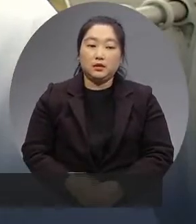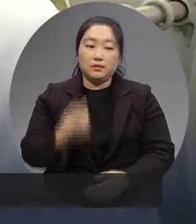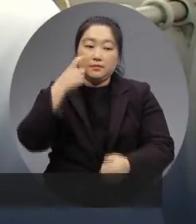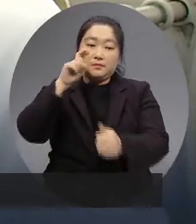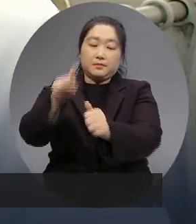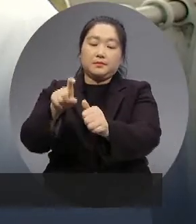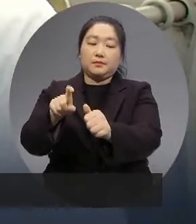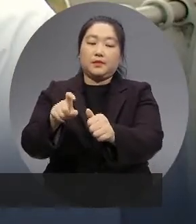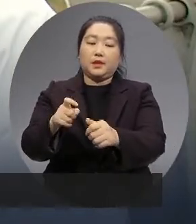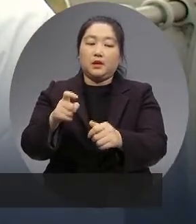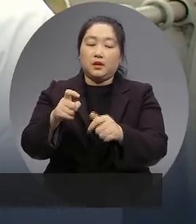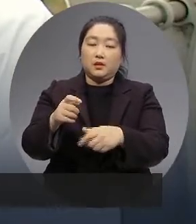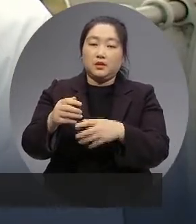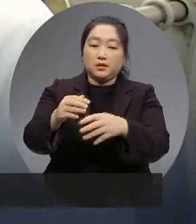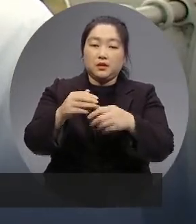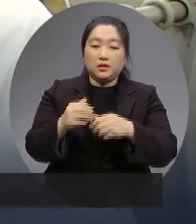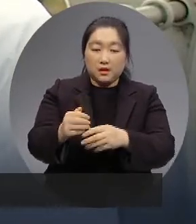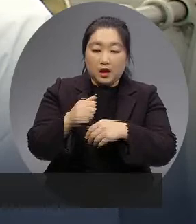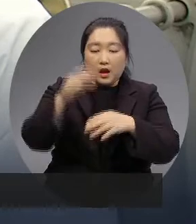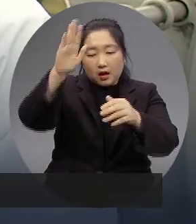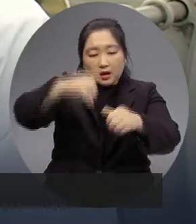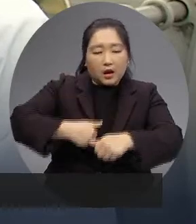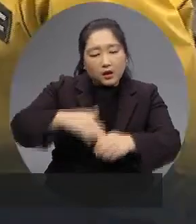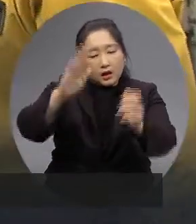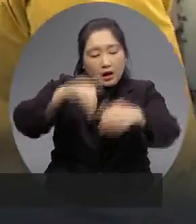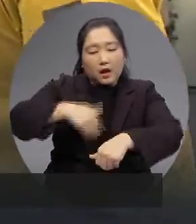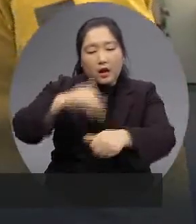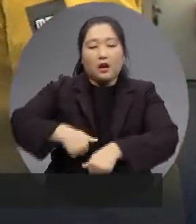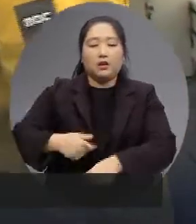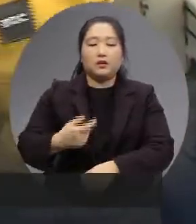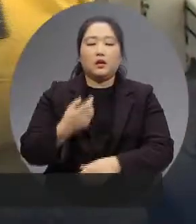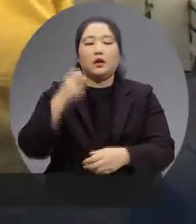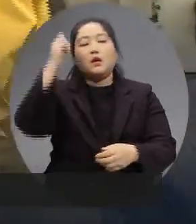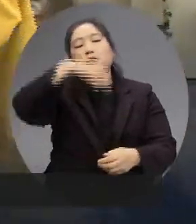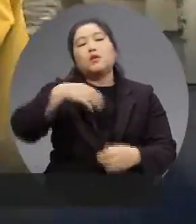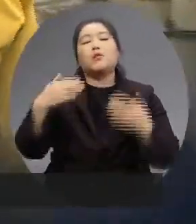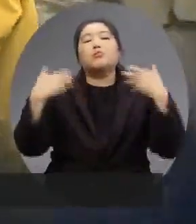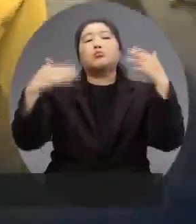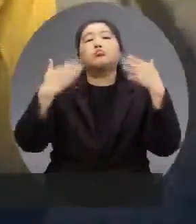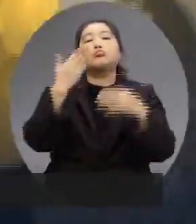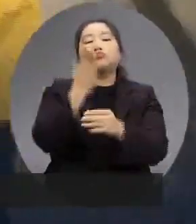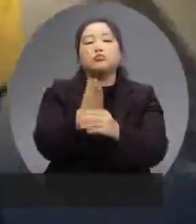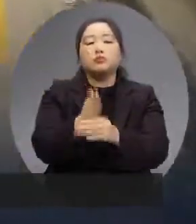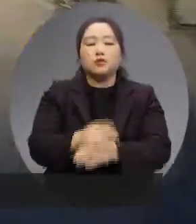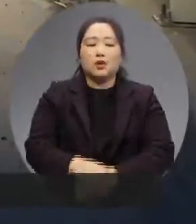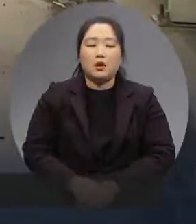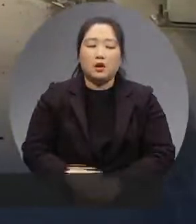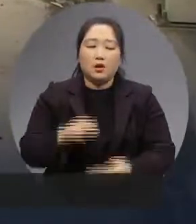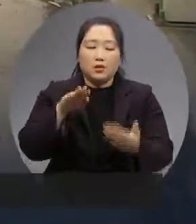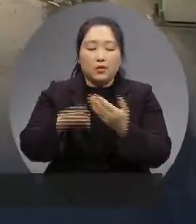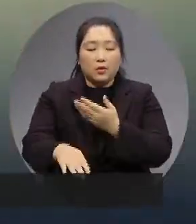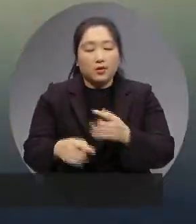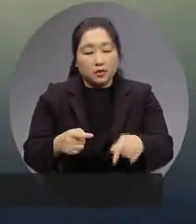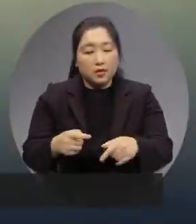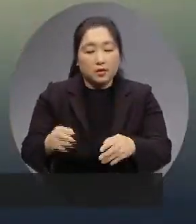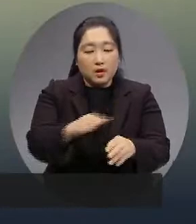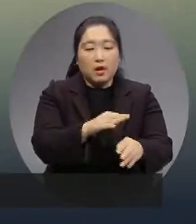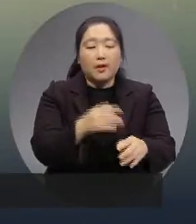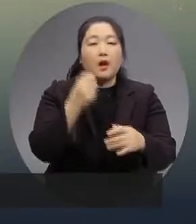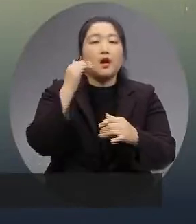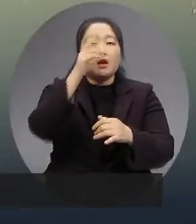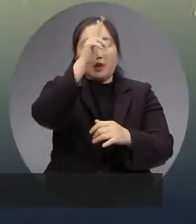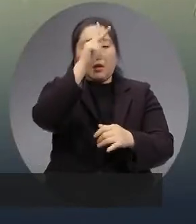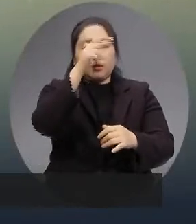발견해가지고 차에서 손님 그냥 가시죠. 그래서 그냥 바람 쐬고 있다고 그 이후로 잠깐 앞으로 차를 뺀